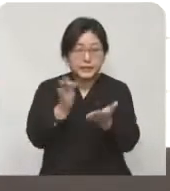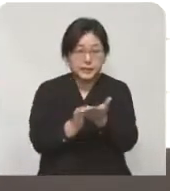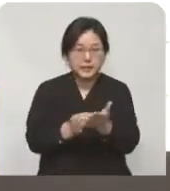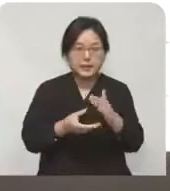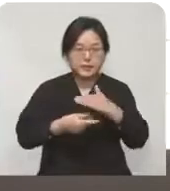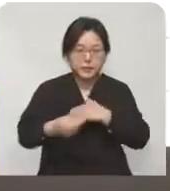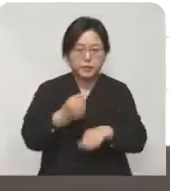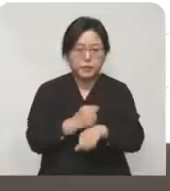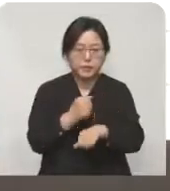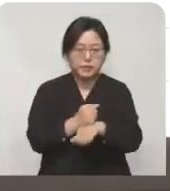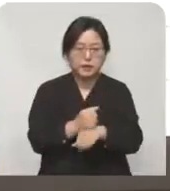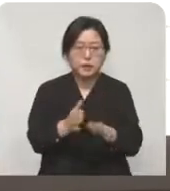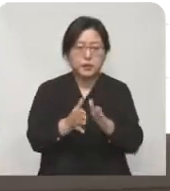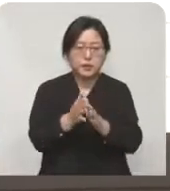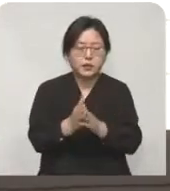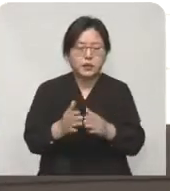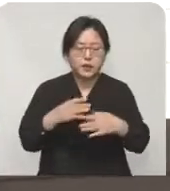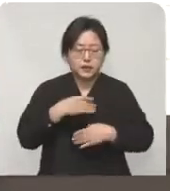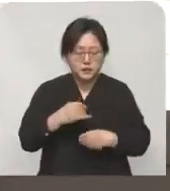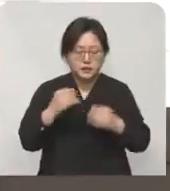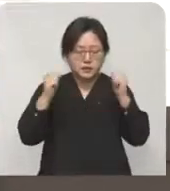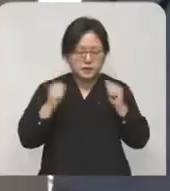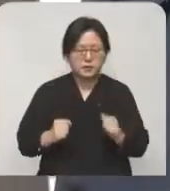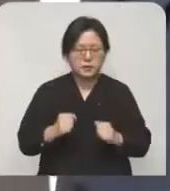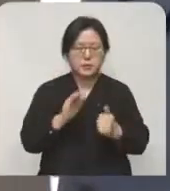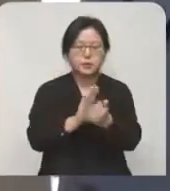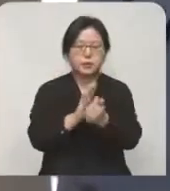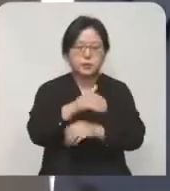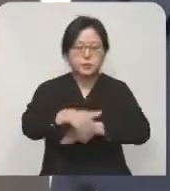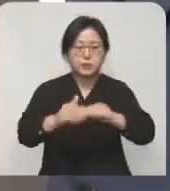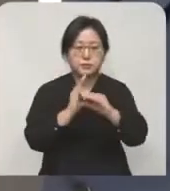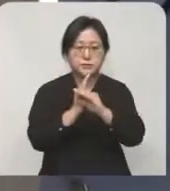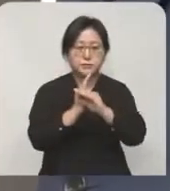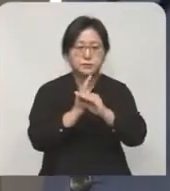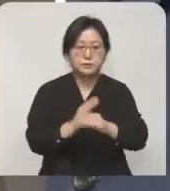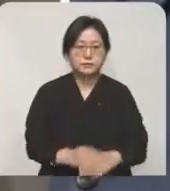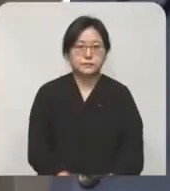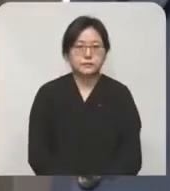도시민의 안정적인 정착을 돕는다 는 계획입니다